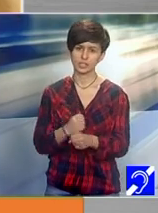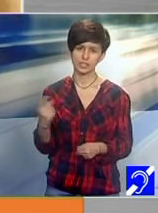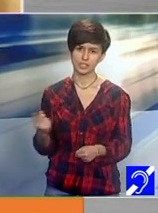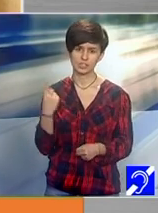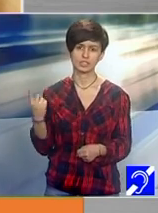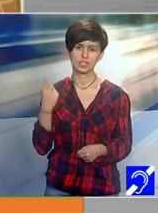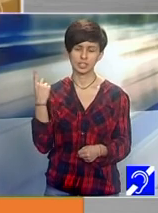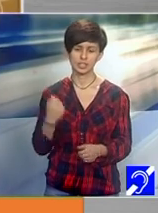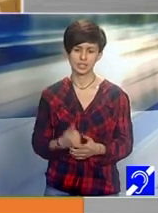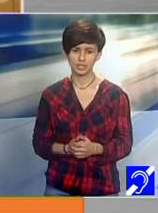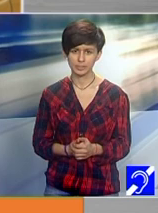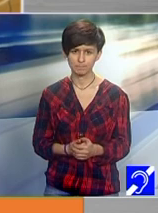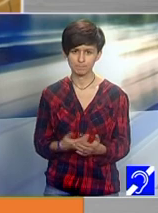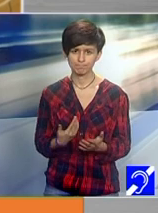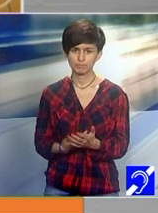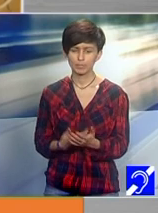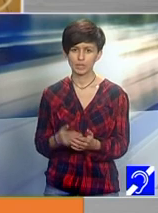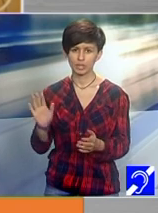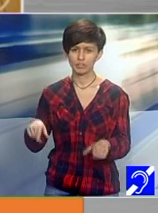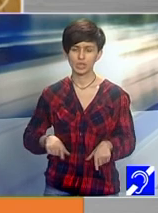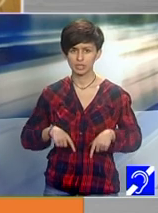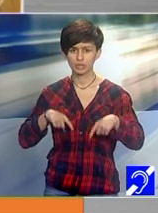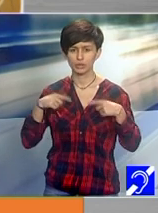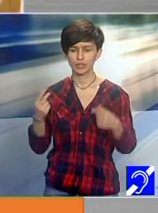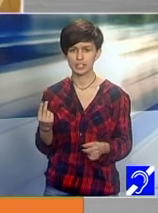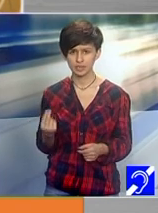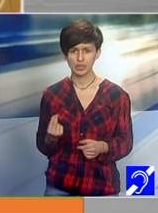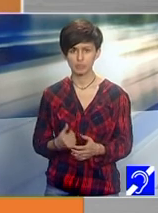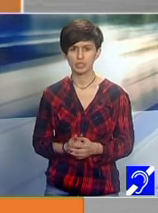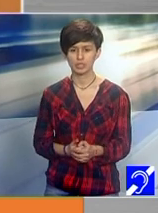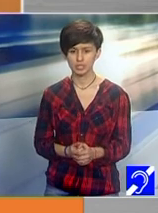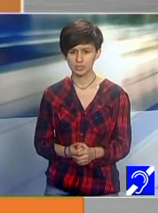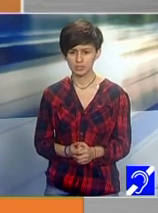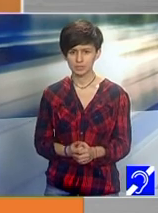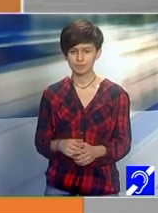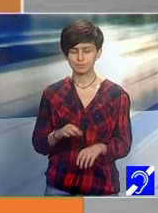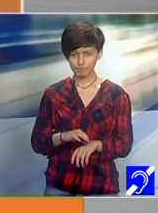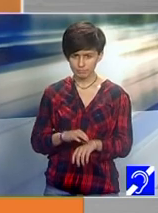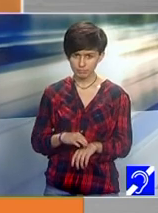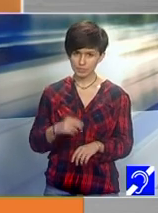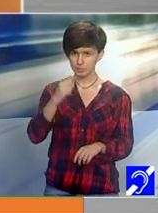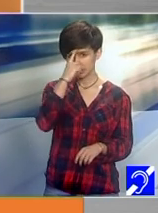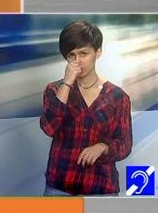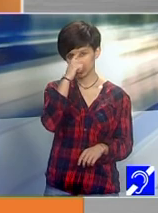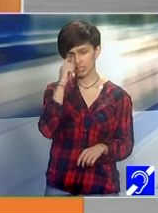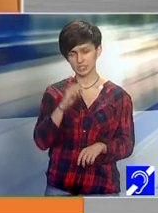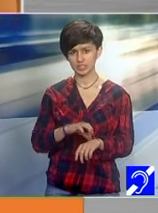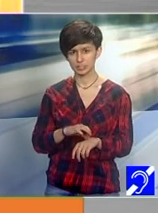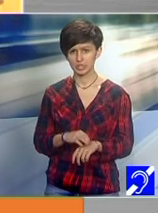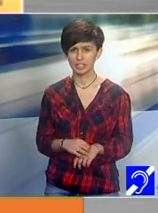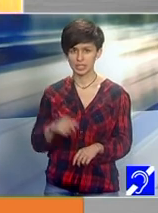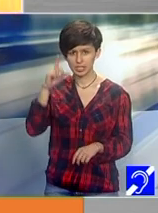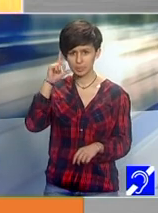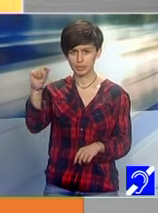a trăi un trai decent. Pentru că acolo medici și asistenți, totodată. Și medici și asistenți, sigur că da, mulțumesc